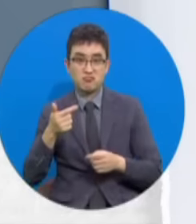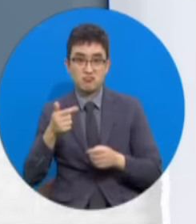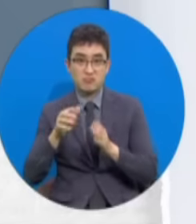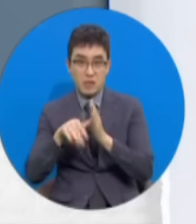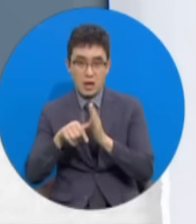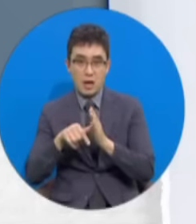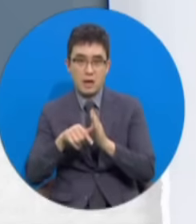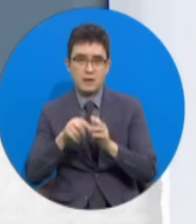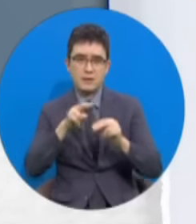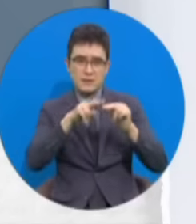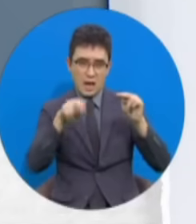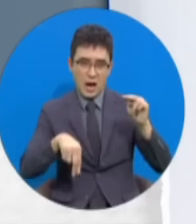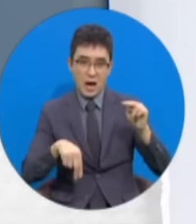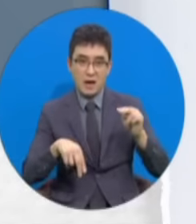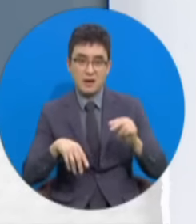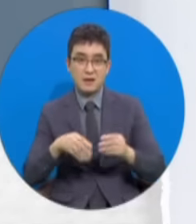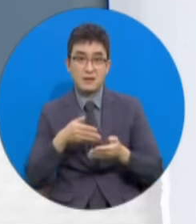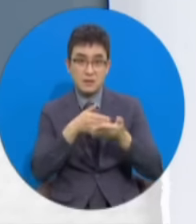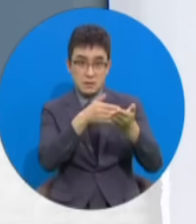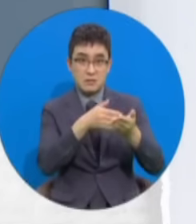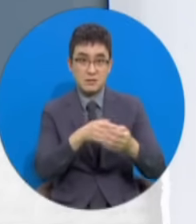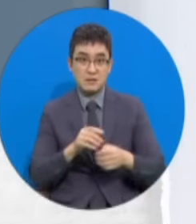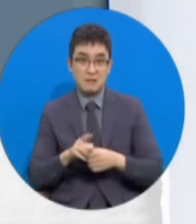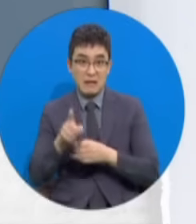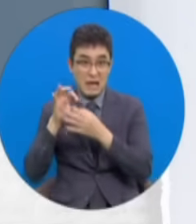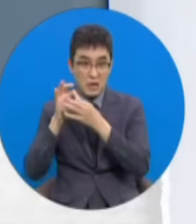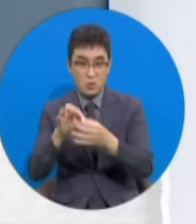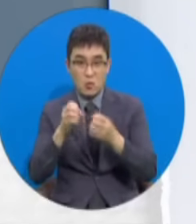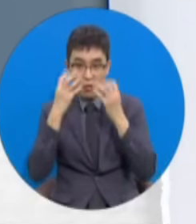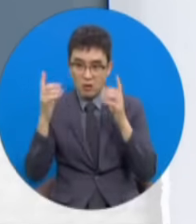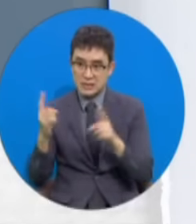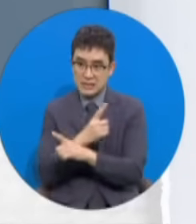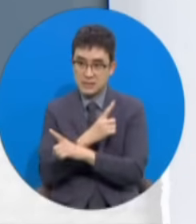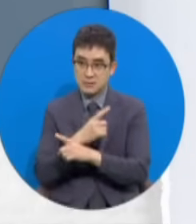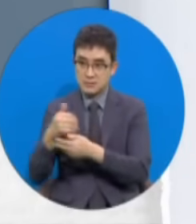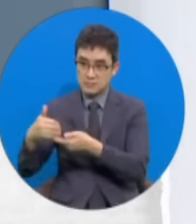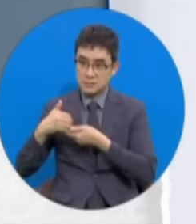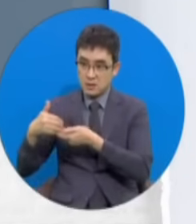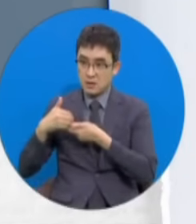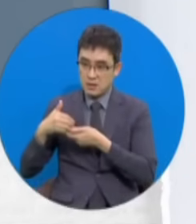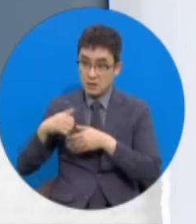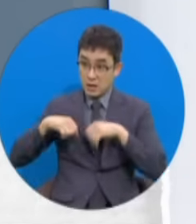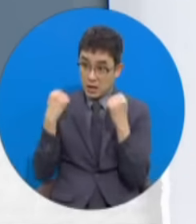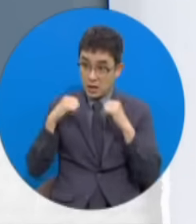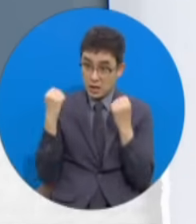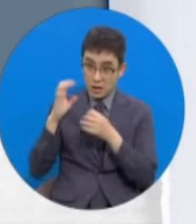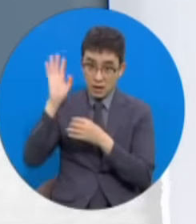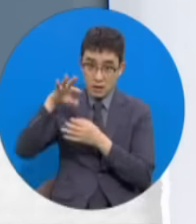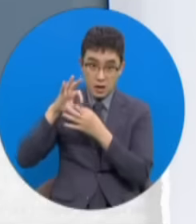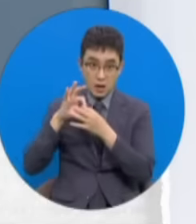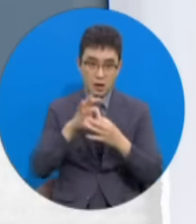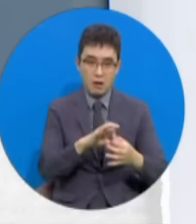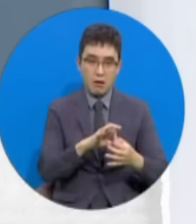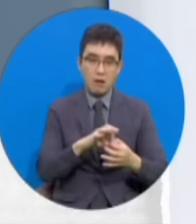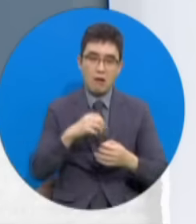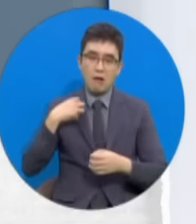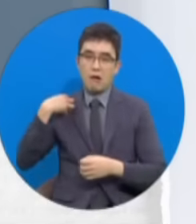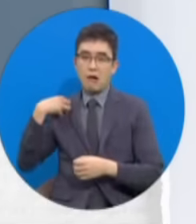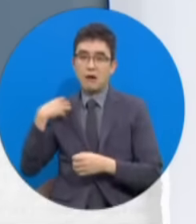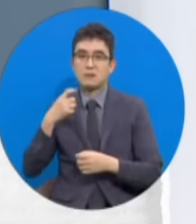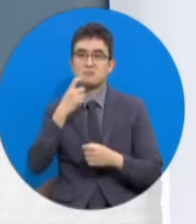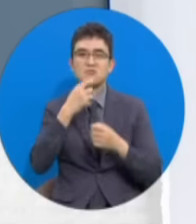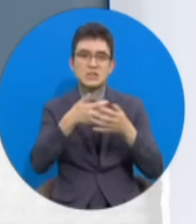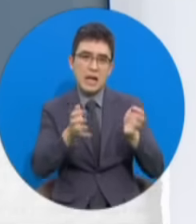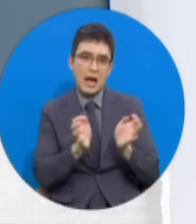차라리 욕먹을 거 첫 번째 욕먹고 끝내는 게 낫지 이거 계속 혁신안에 따라가다가는 도저히 감당 못하는 상황이 오는 것 아니냐는 민주당의